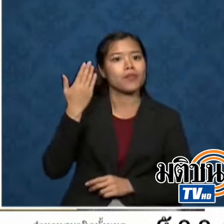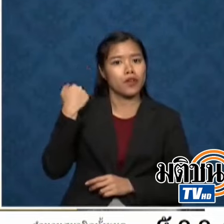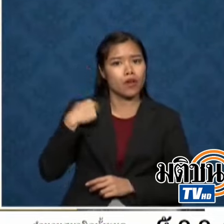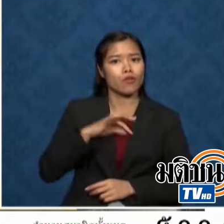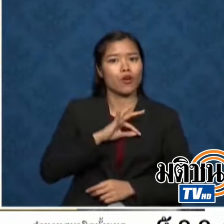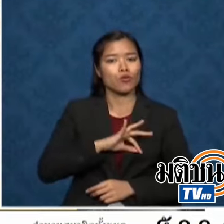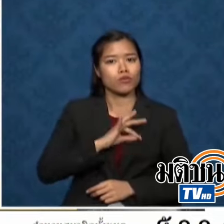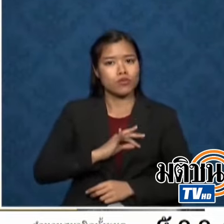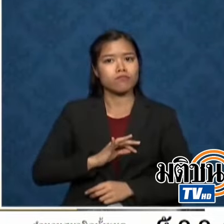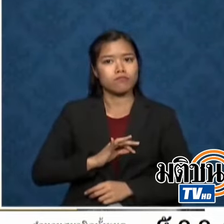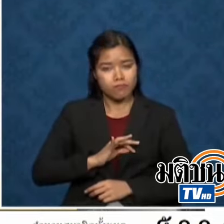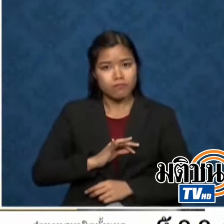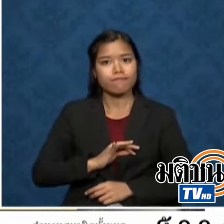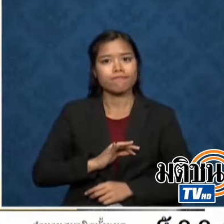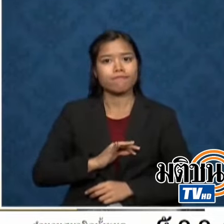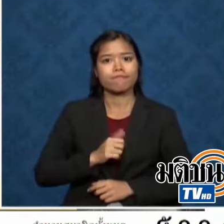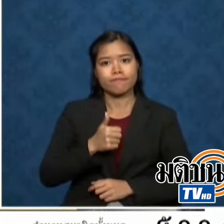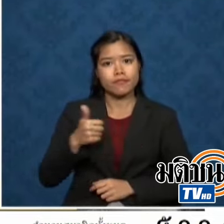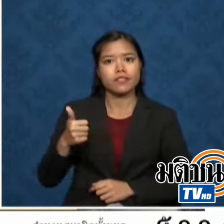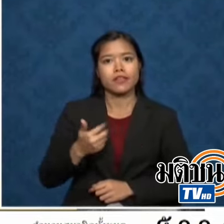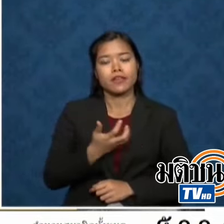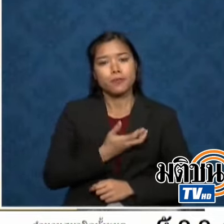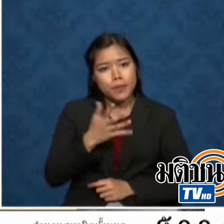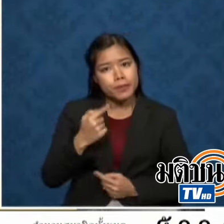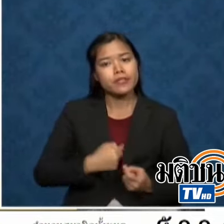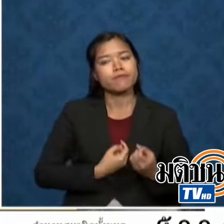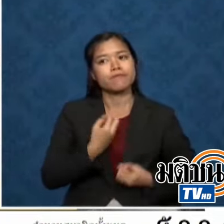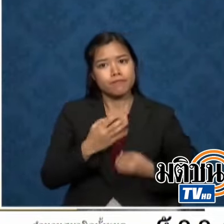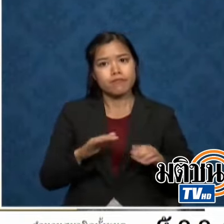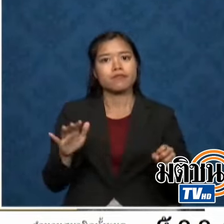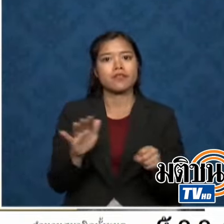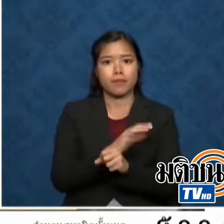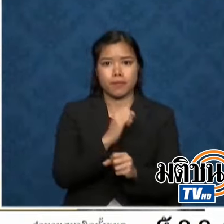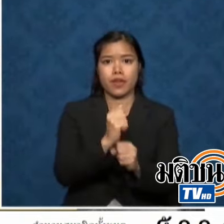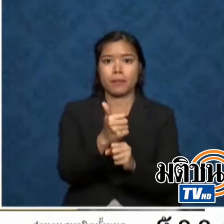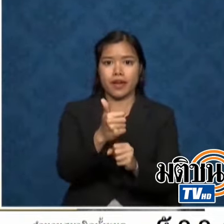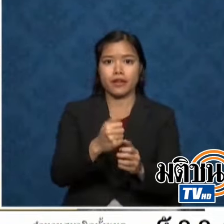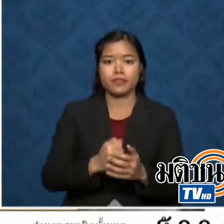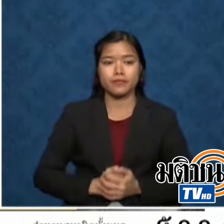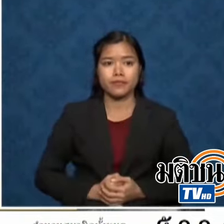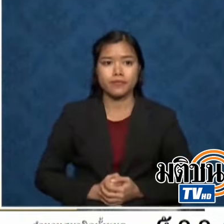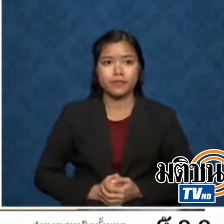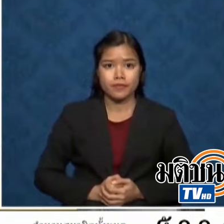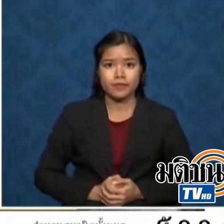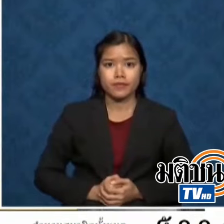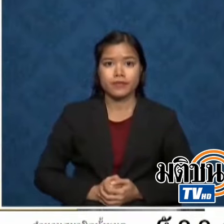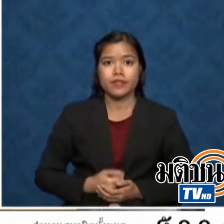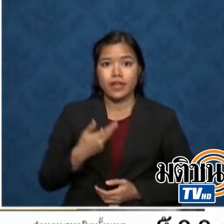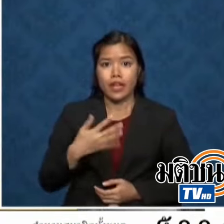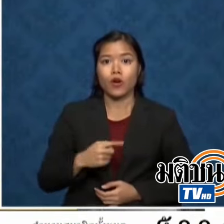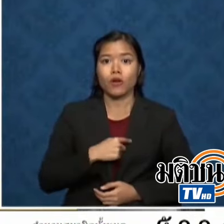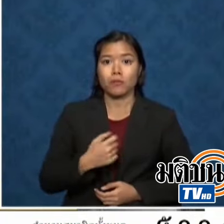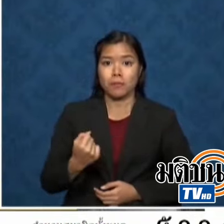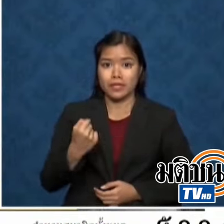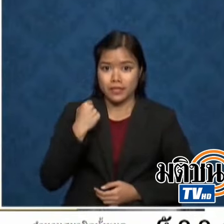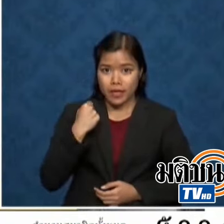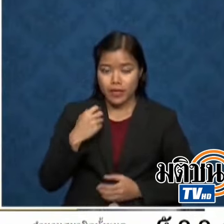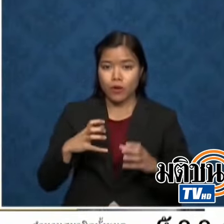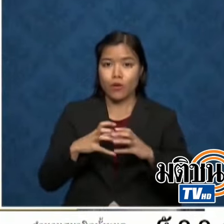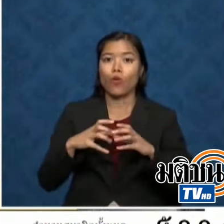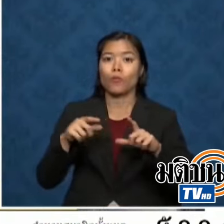อะไรที่จะต้องค้างคาอีกต่อไปแล้วก็มั่นใจว่าสิ่งที่จะเกิดขึ้นกับพรรคของ